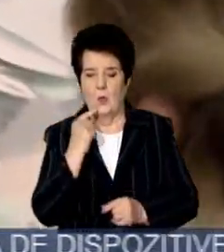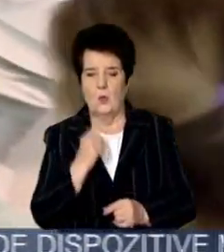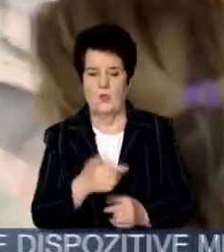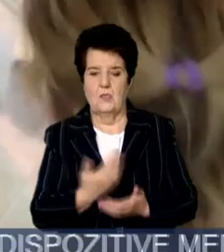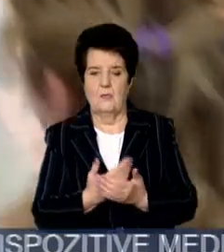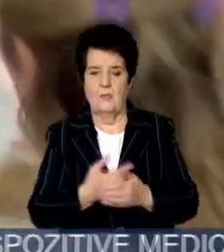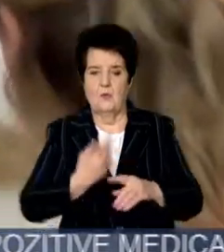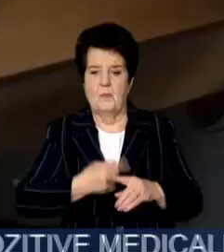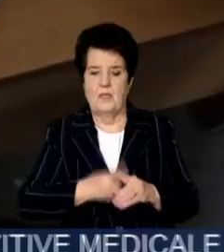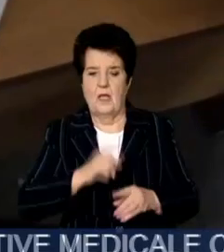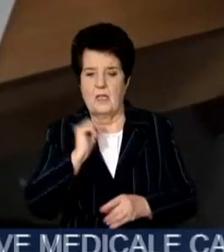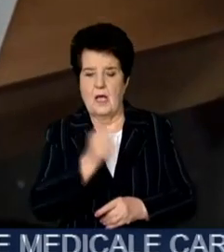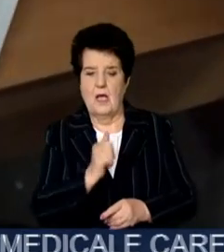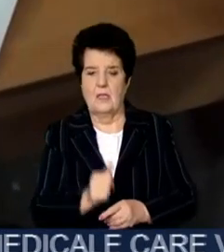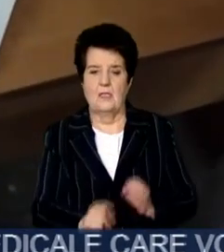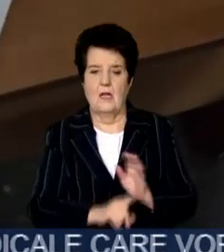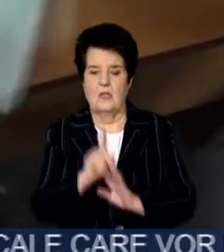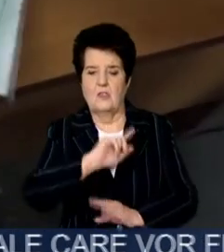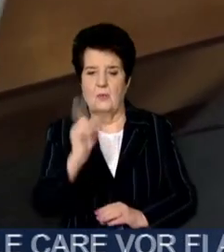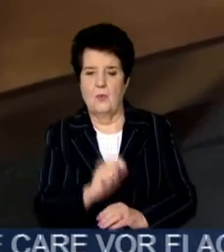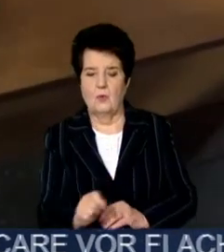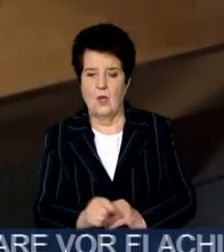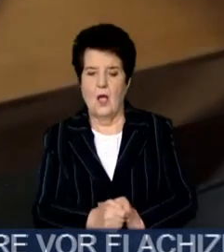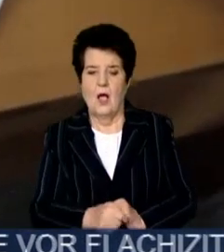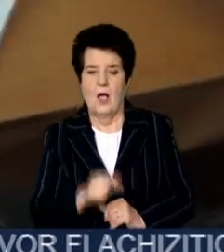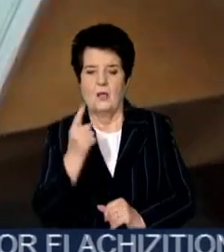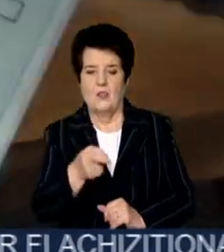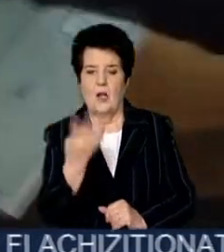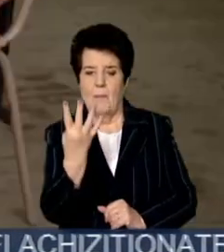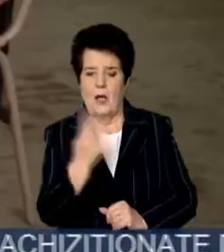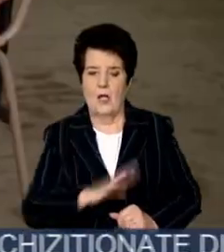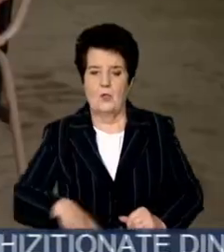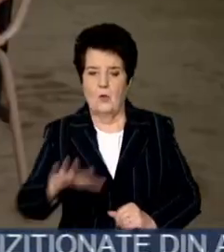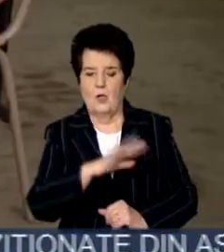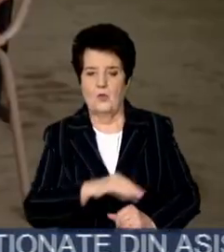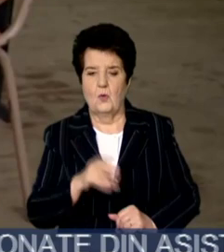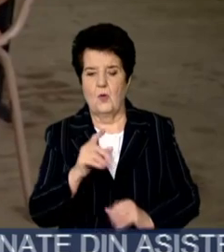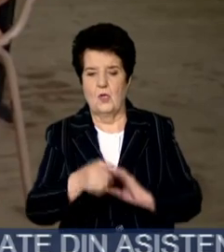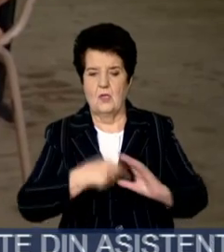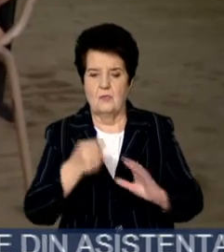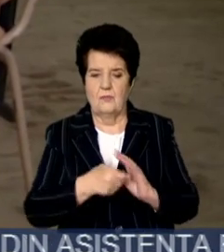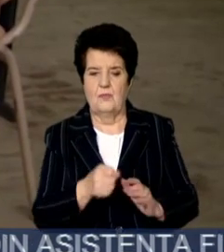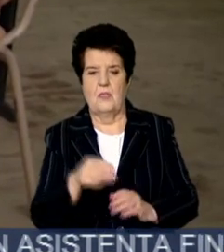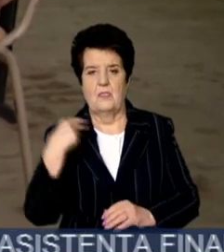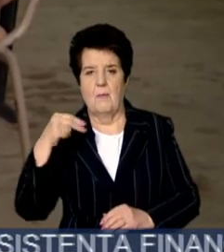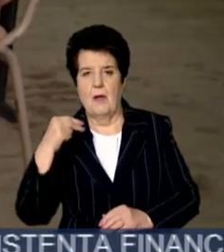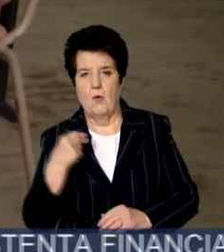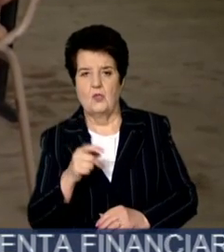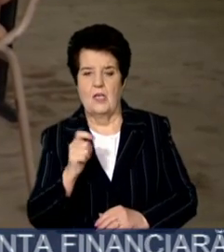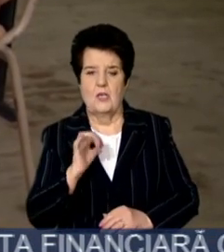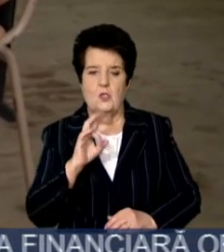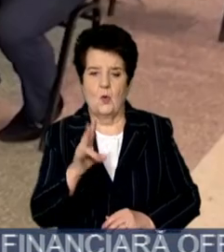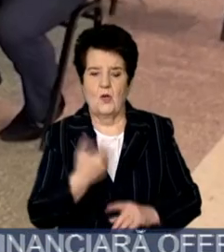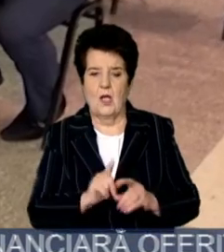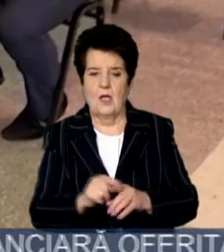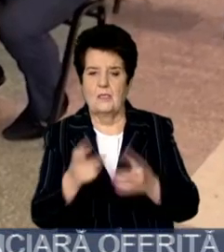la mai bine de jumătate de an de la începutul invaziei ruse în Ucraina cele patru regiuni ucrainene doneț Logan în